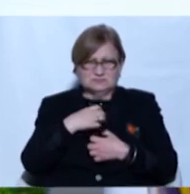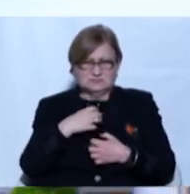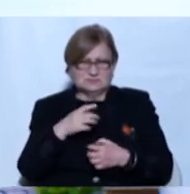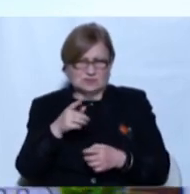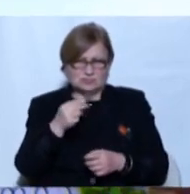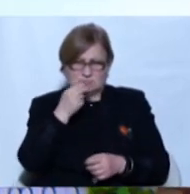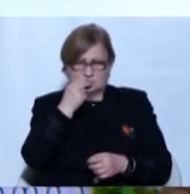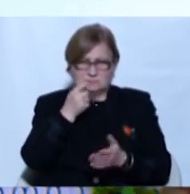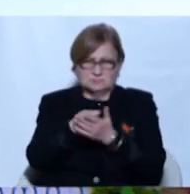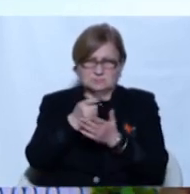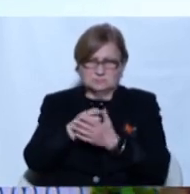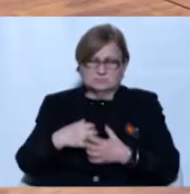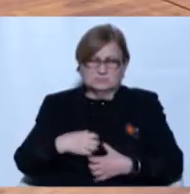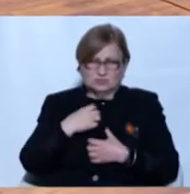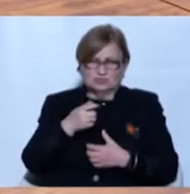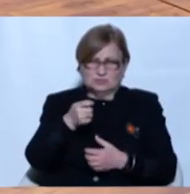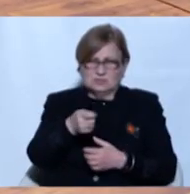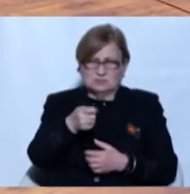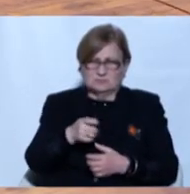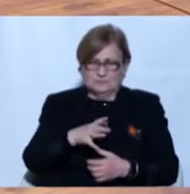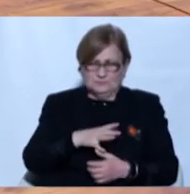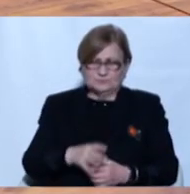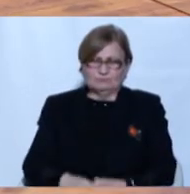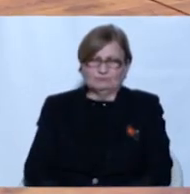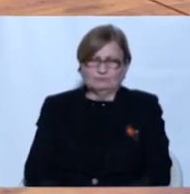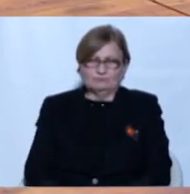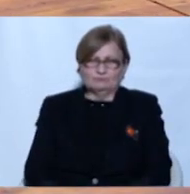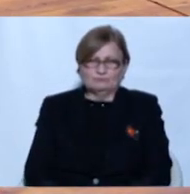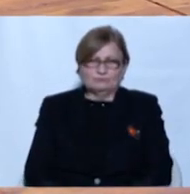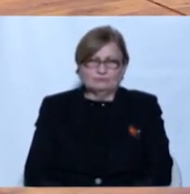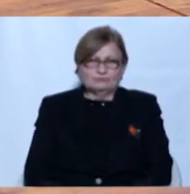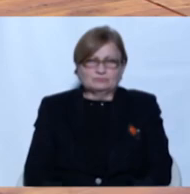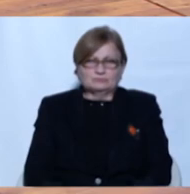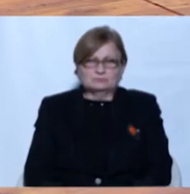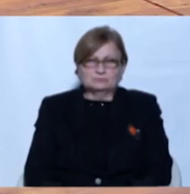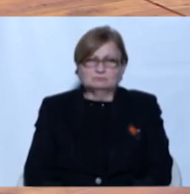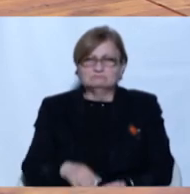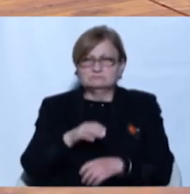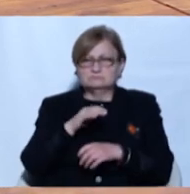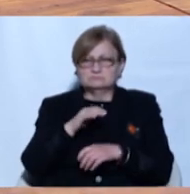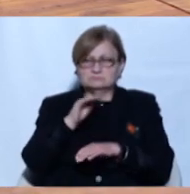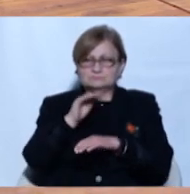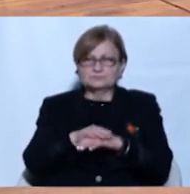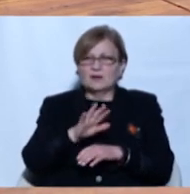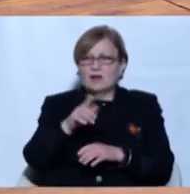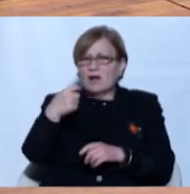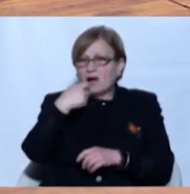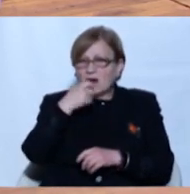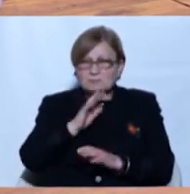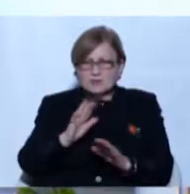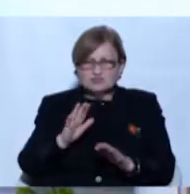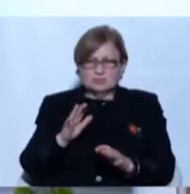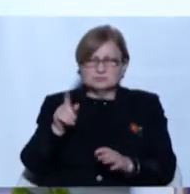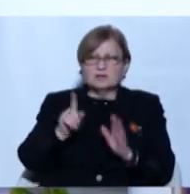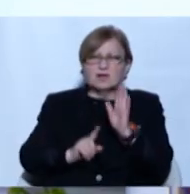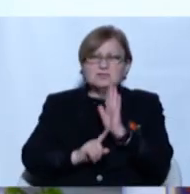და ასე ვთქვათ ესე ძალიან ეგრე ძალიან გვიყვარს და ფაქტურად არც ფასოს არც ბაჭაბას და იწება ამ